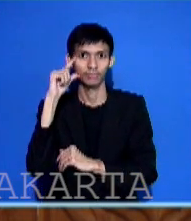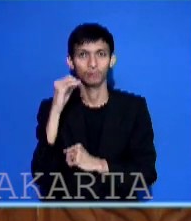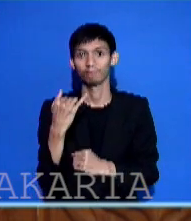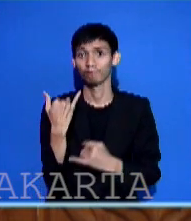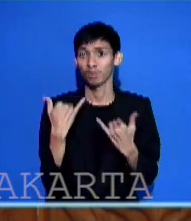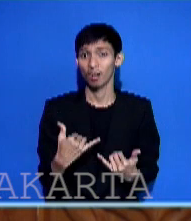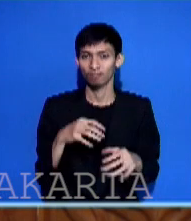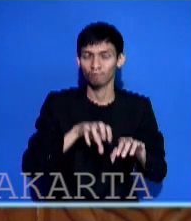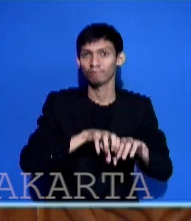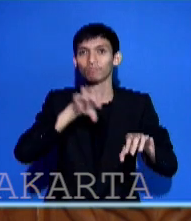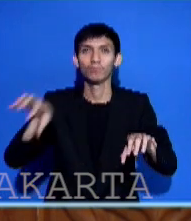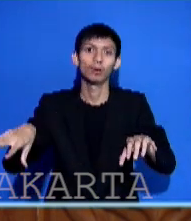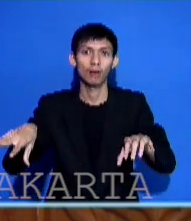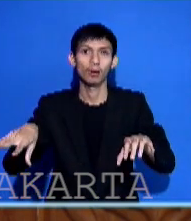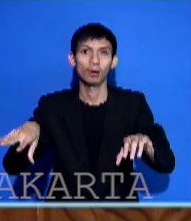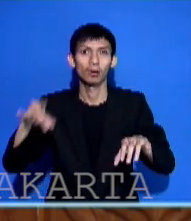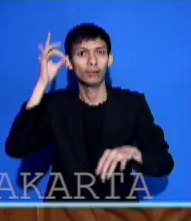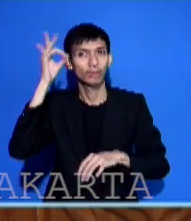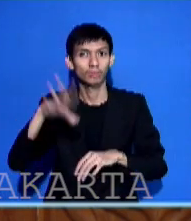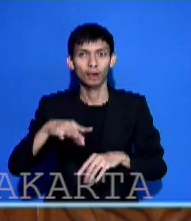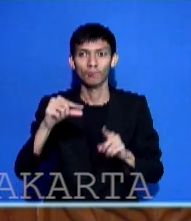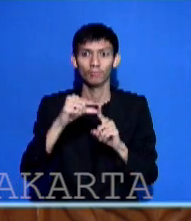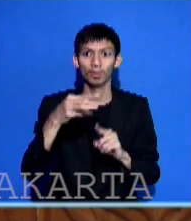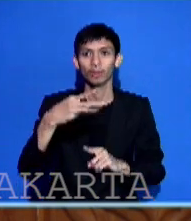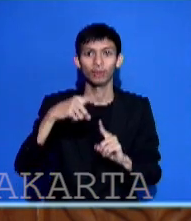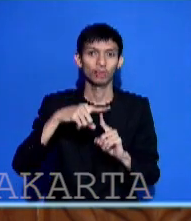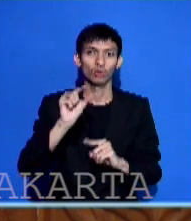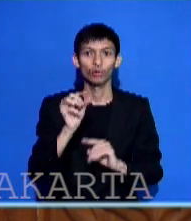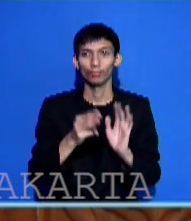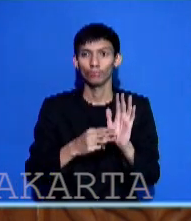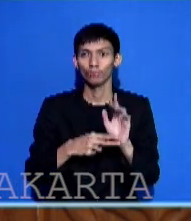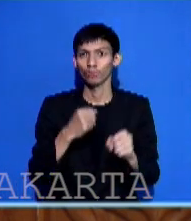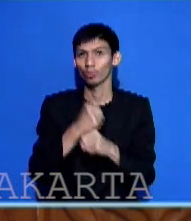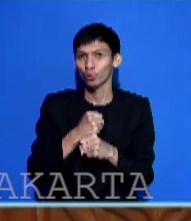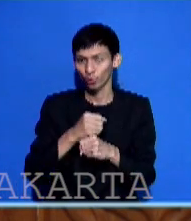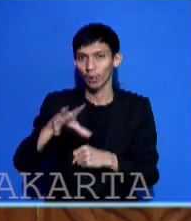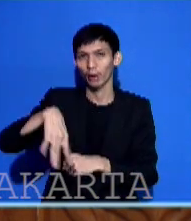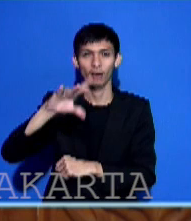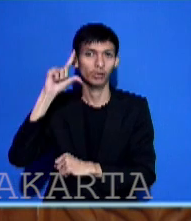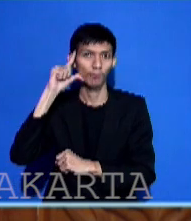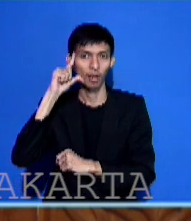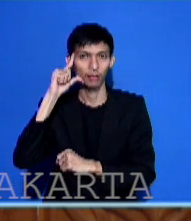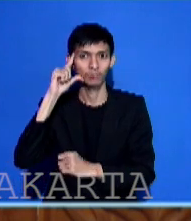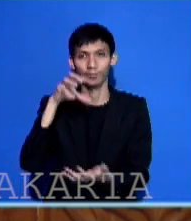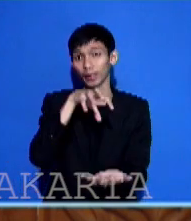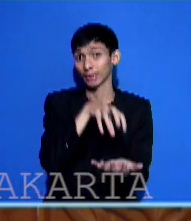Diah Dusun Petung keluran keparjo kapanonangringanan pam